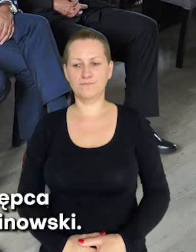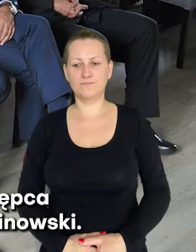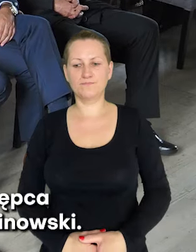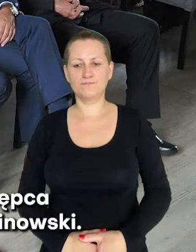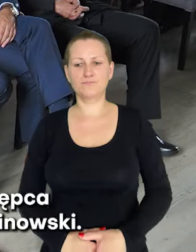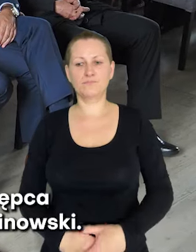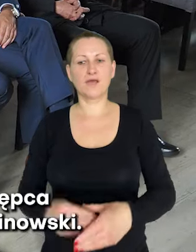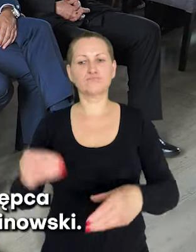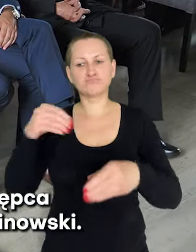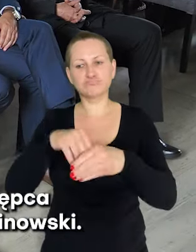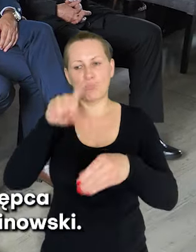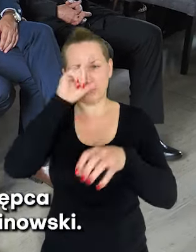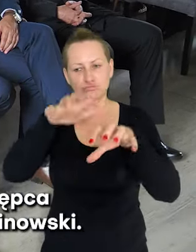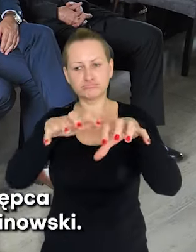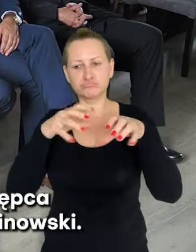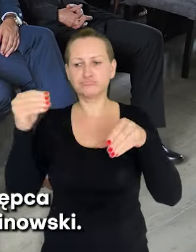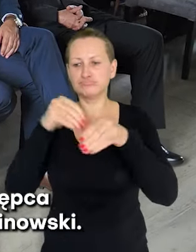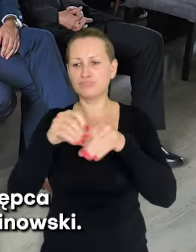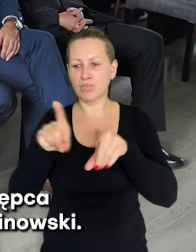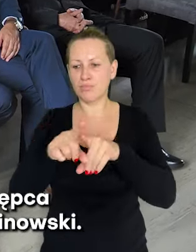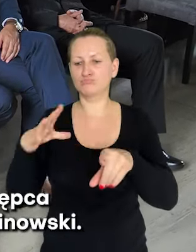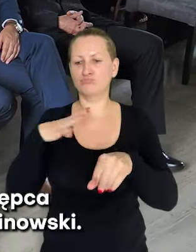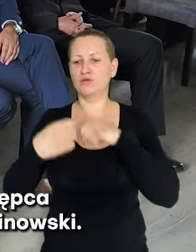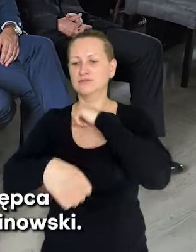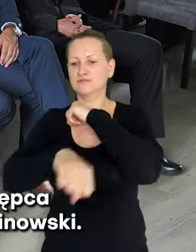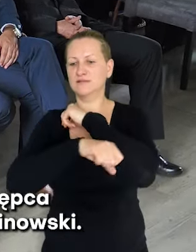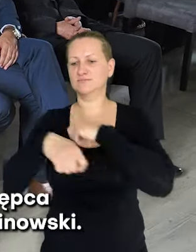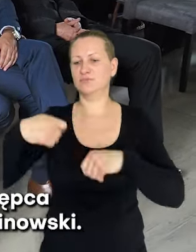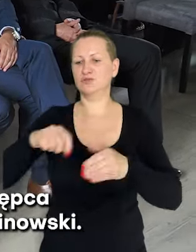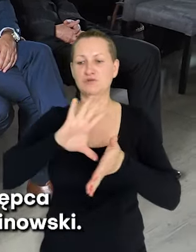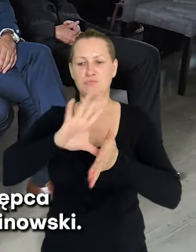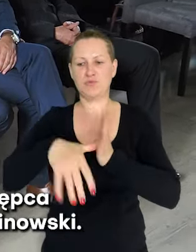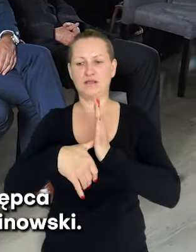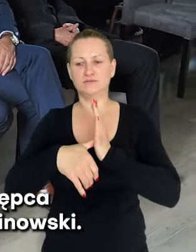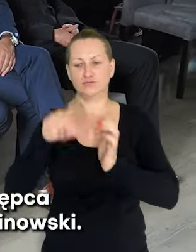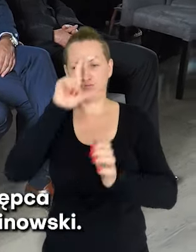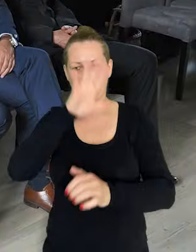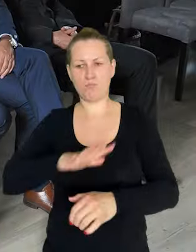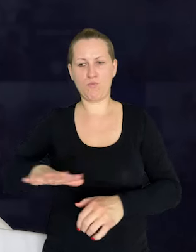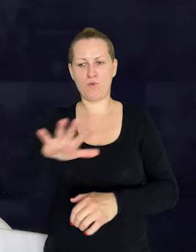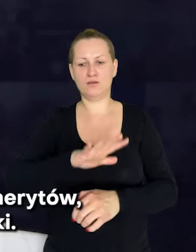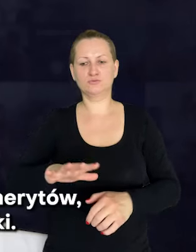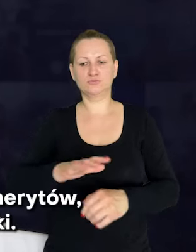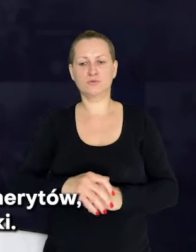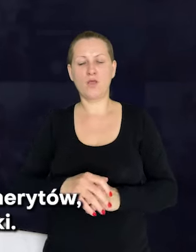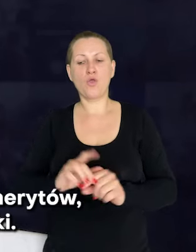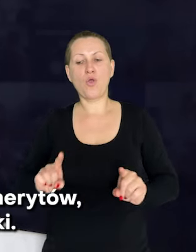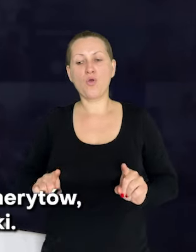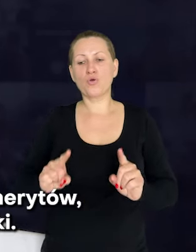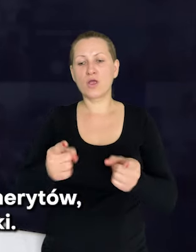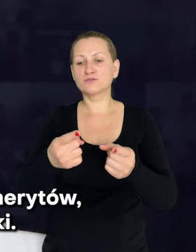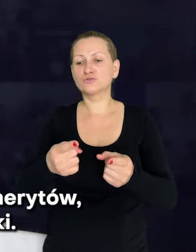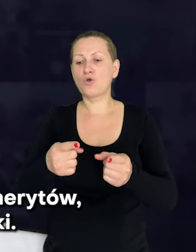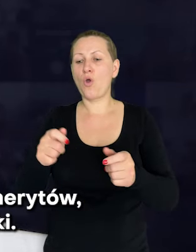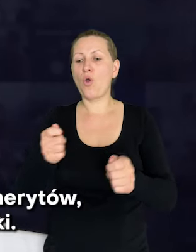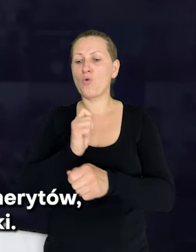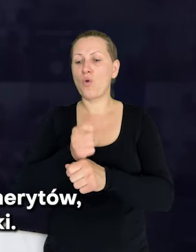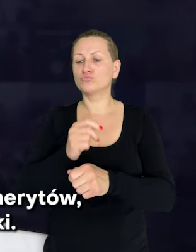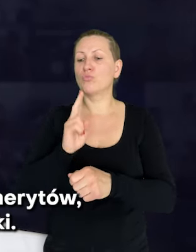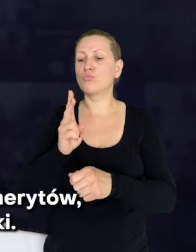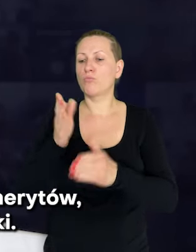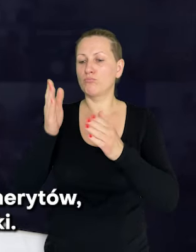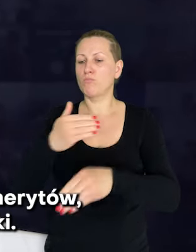Wśród zaproszonych gości obecny był zastępca prezydenta miasta do spraw społecznych Maciej Kalinowski. Organizatorem koncertu był Polski